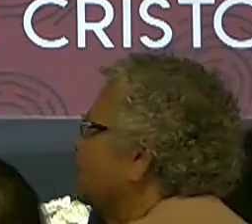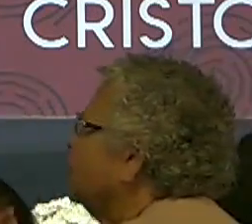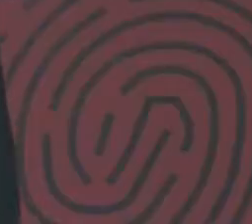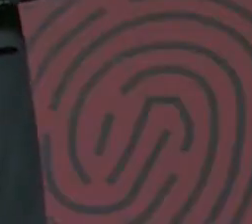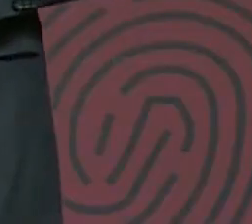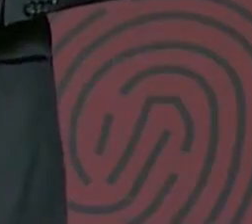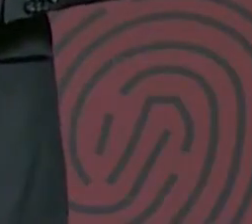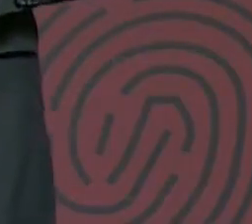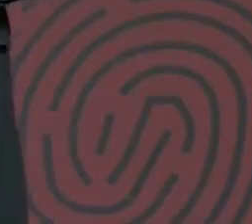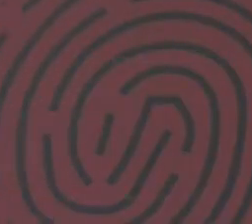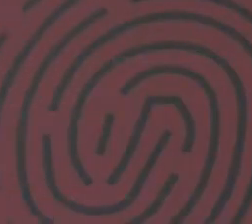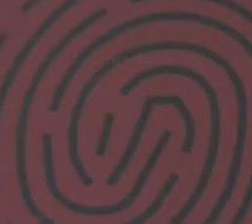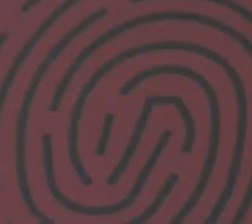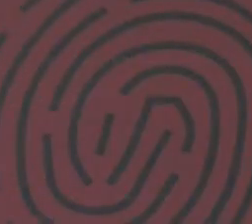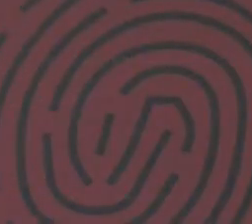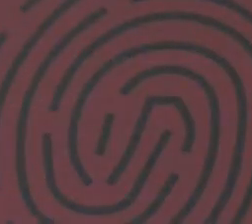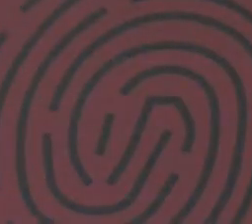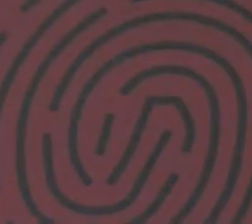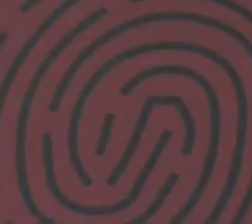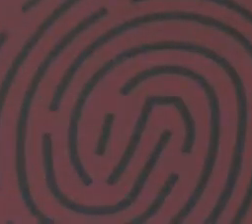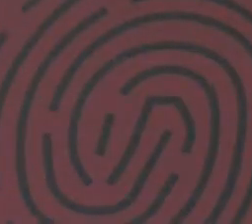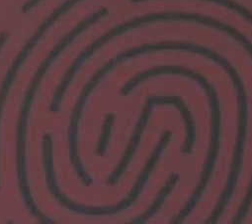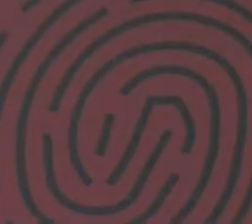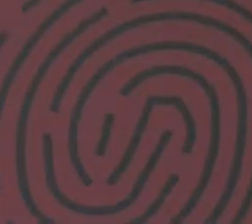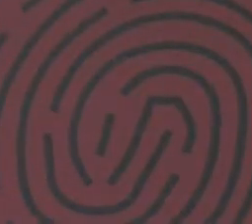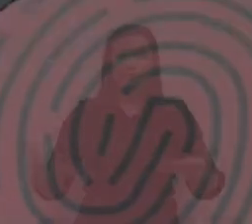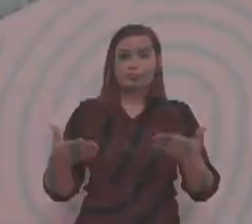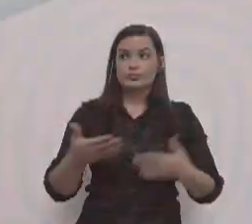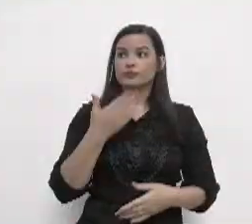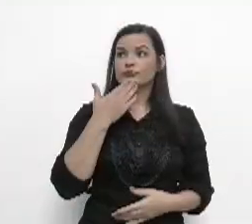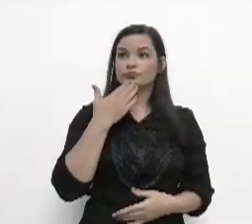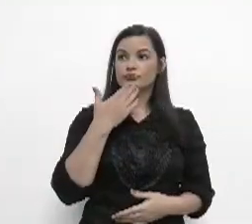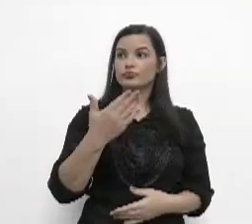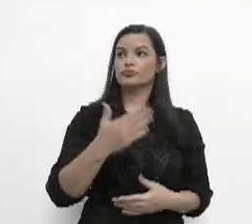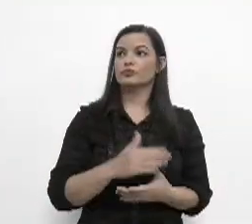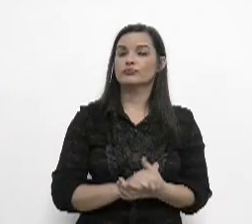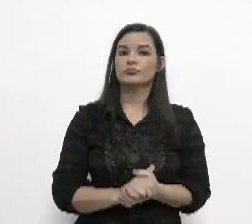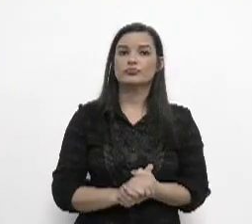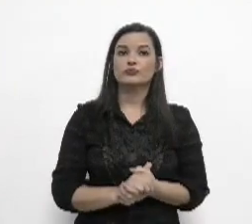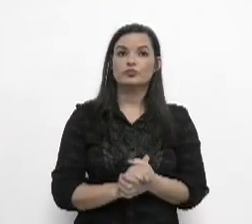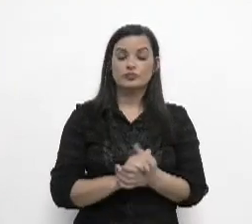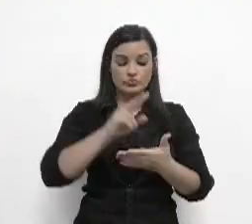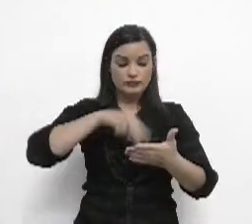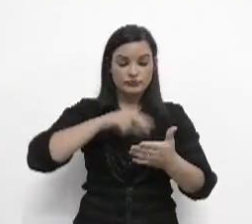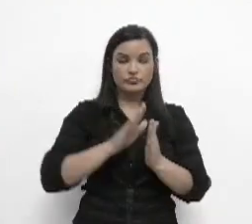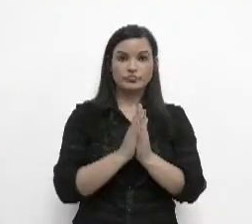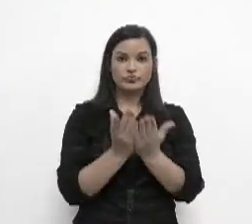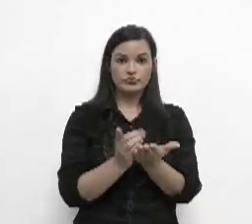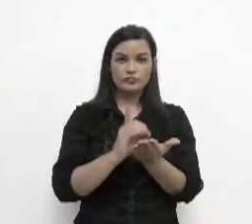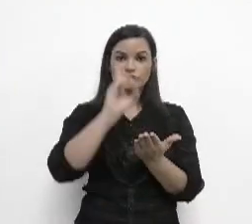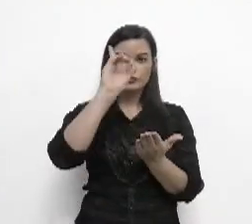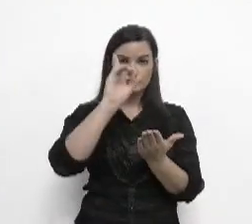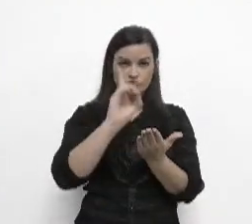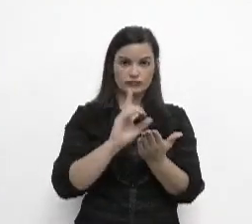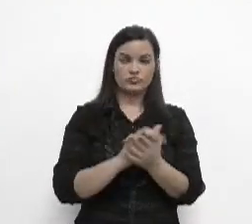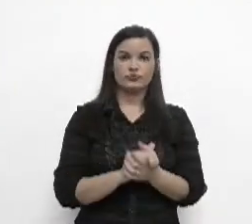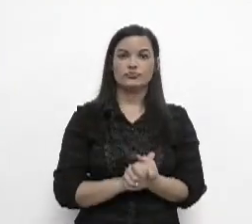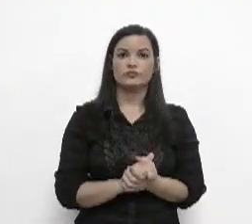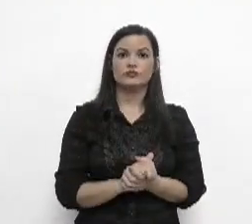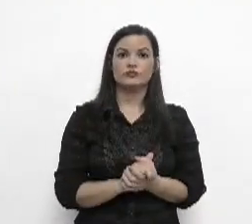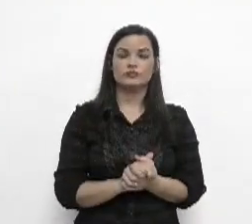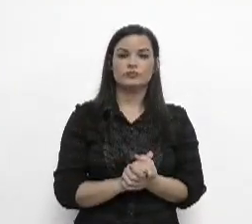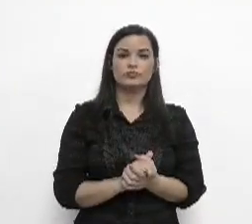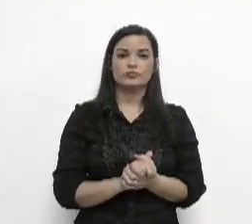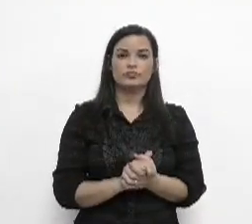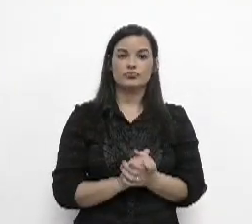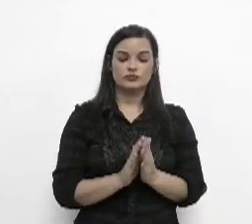이제 우리 하나님의 말씀을 함께 보겠습니다. Nesse momento veremos a palavra de Deus. 신약 성경 사도행전 9장의 말씀을 A 봅니다. palavra de hoje